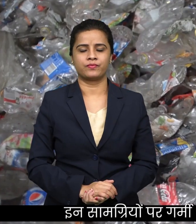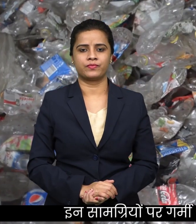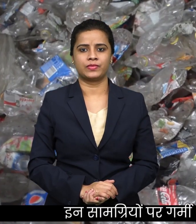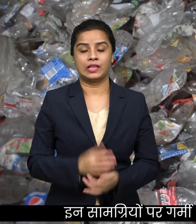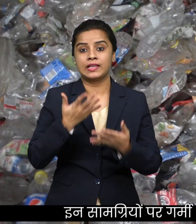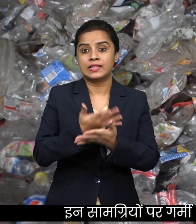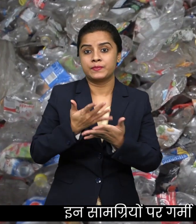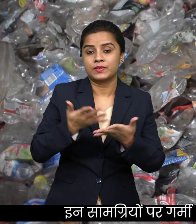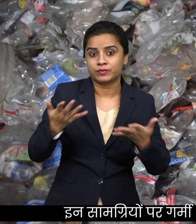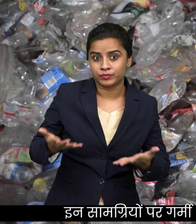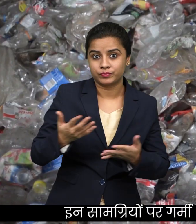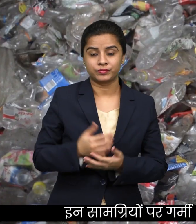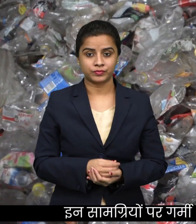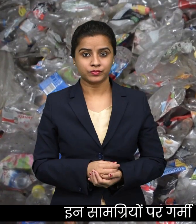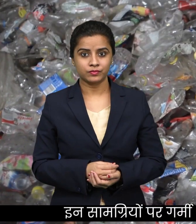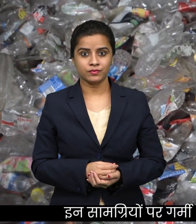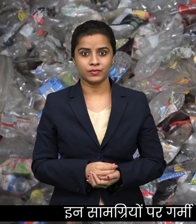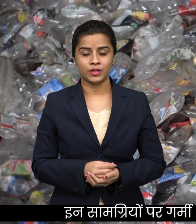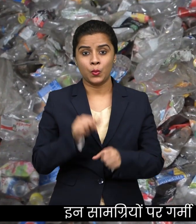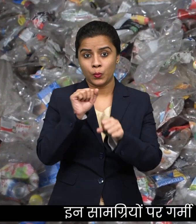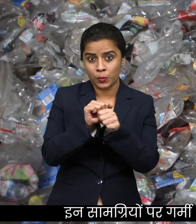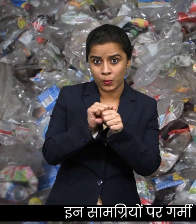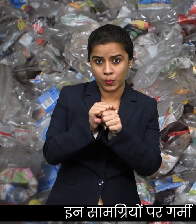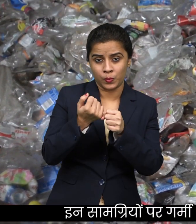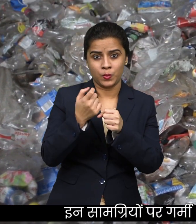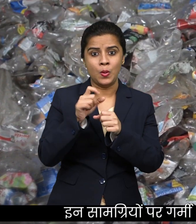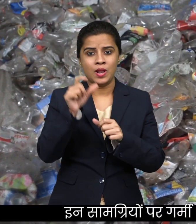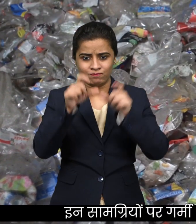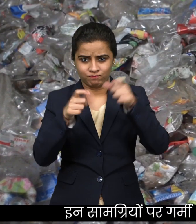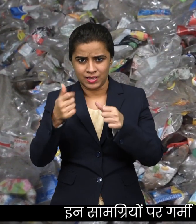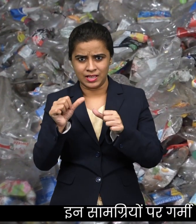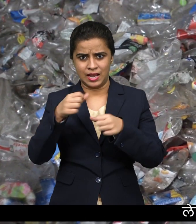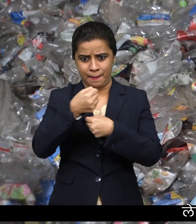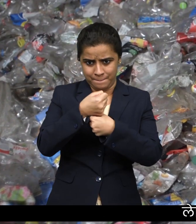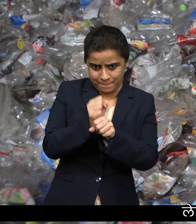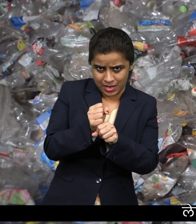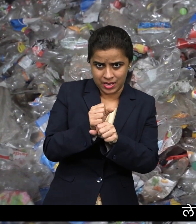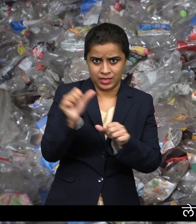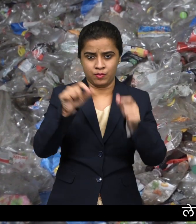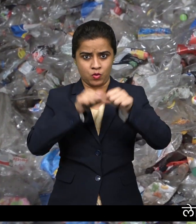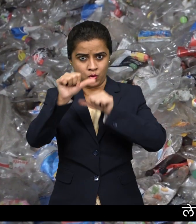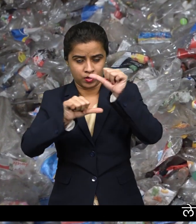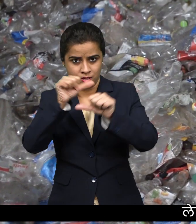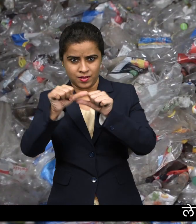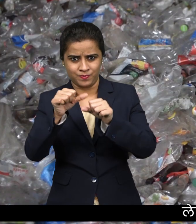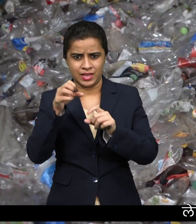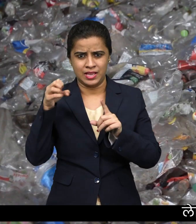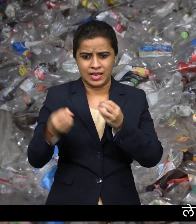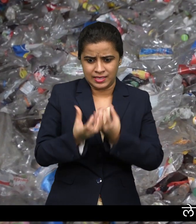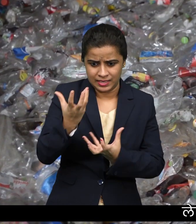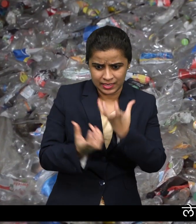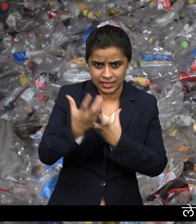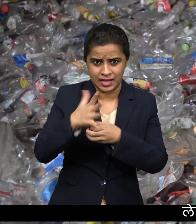इन सामग्रियों पर गर्मी और दबाव जैसी भौतिक प्रक्रियाओं द्वारा कार्य करेंगे, लेकिन सामान्य परिस्थितियों